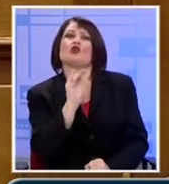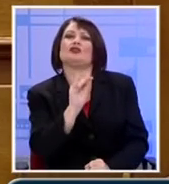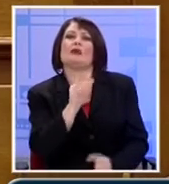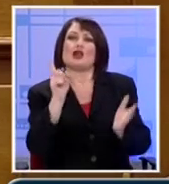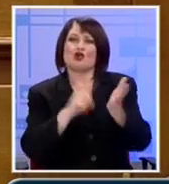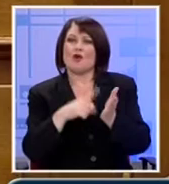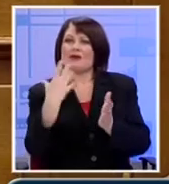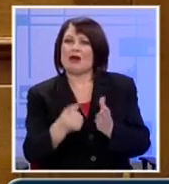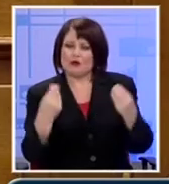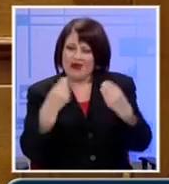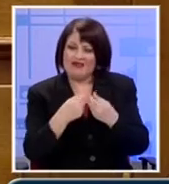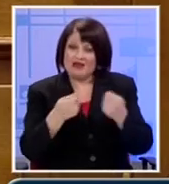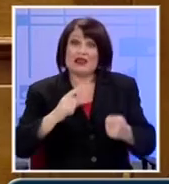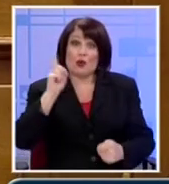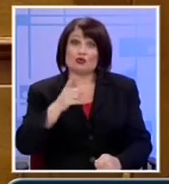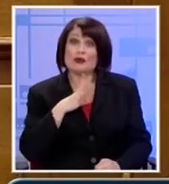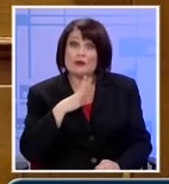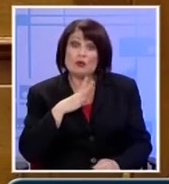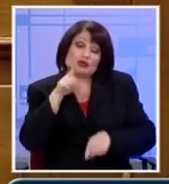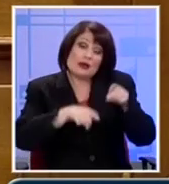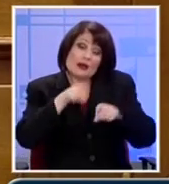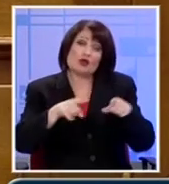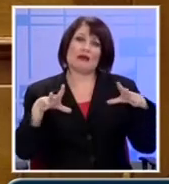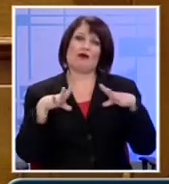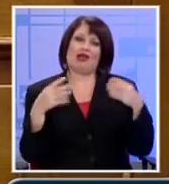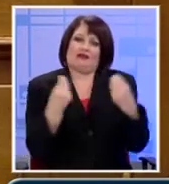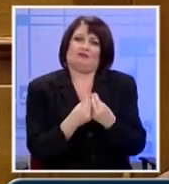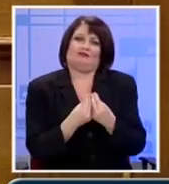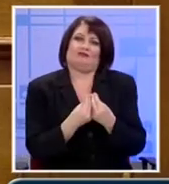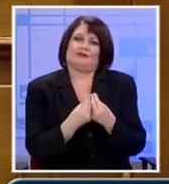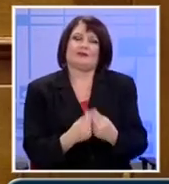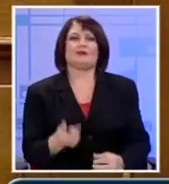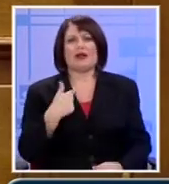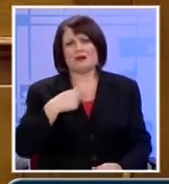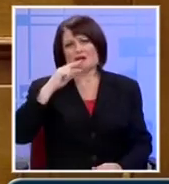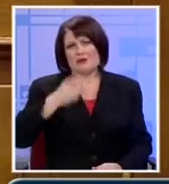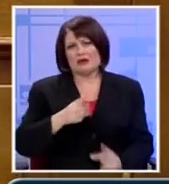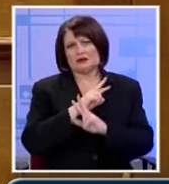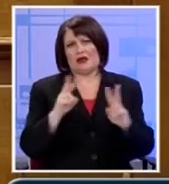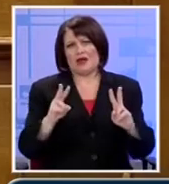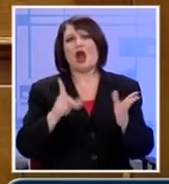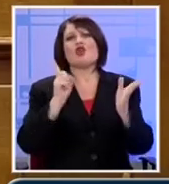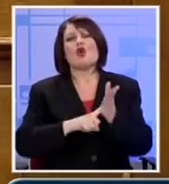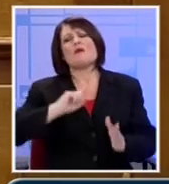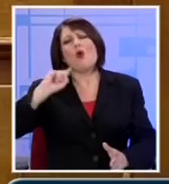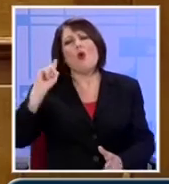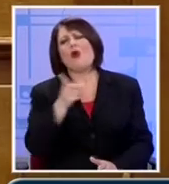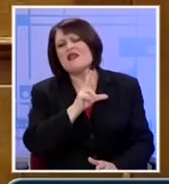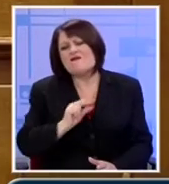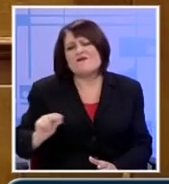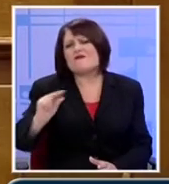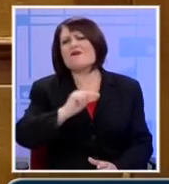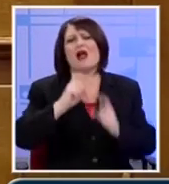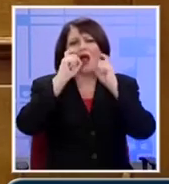νόμοι υπάρχουν και εφαρμόζονται για όλους ή μόνο όταν μας βολεύουν? Η δική μας απάντηση είναι σαφής. Οι νόμοι είναι για όλους και